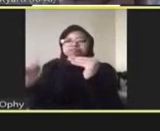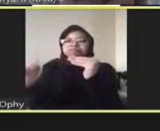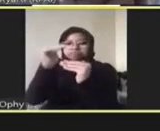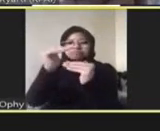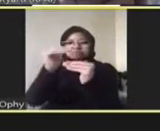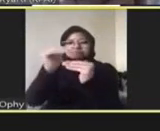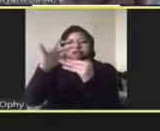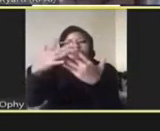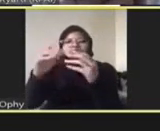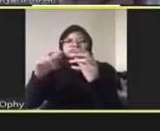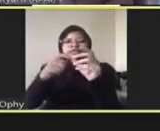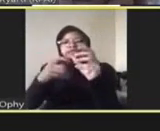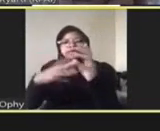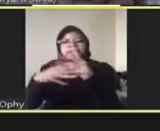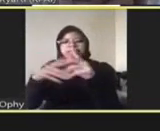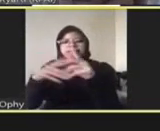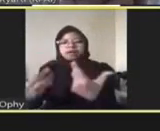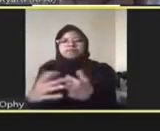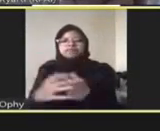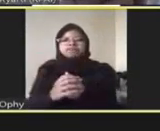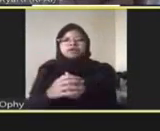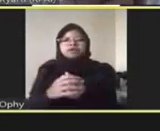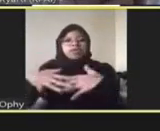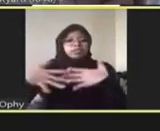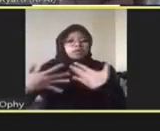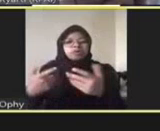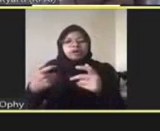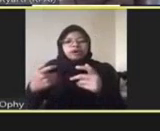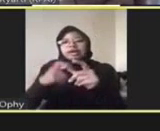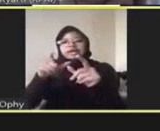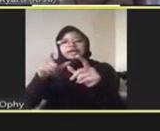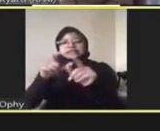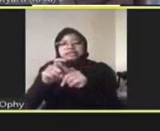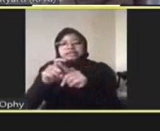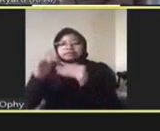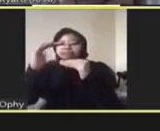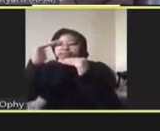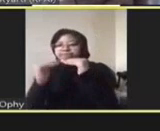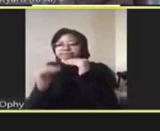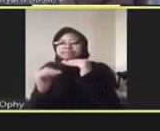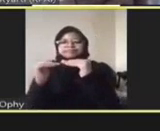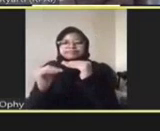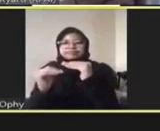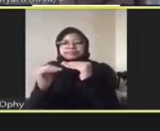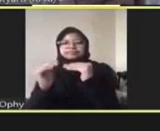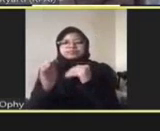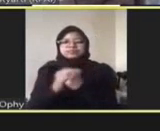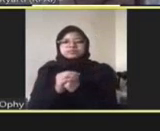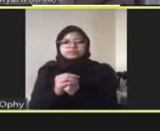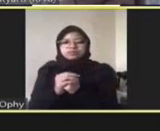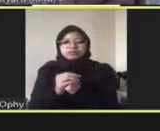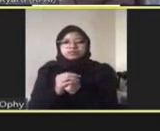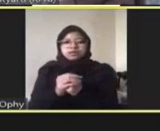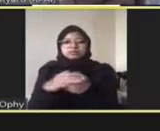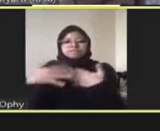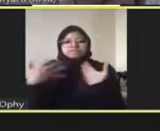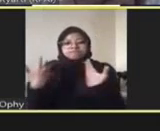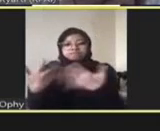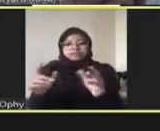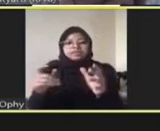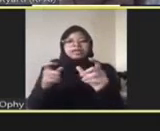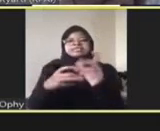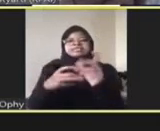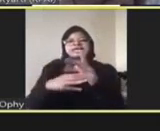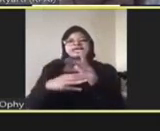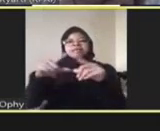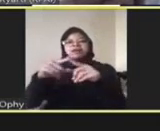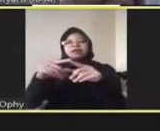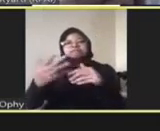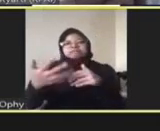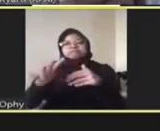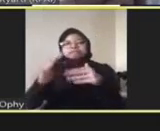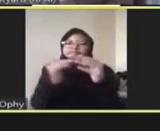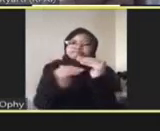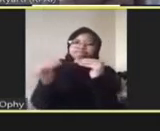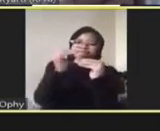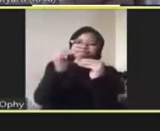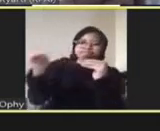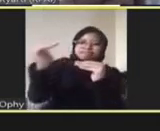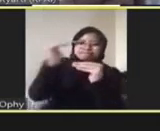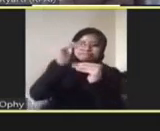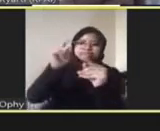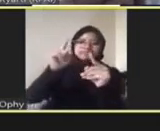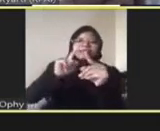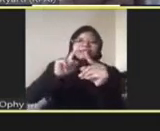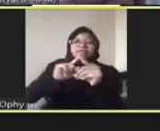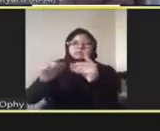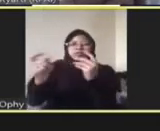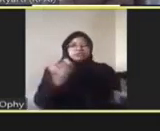sederajat. Kemudian SD dan sederajat. Nah, yang berikutnya baru SMA gitu. Ini yang memang tertinggi. Tapi kami